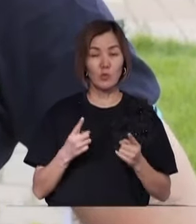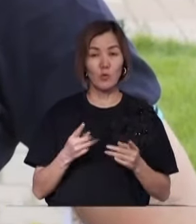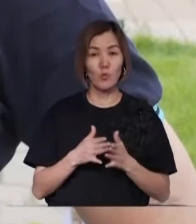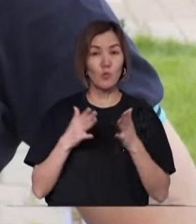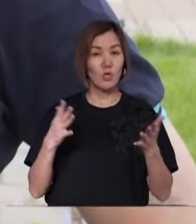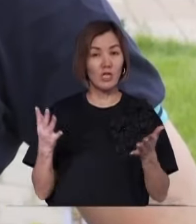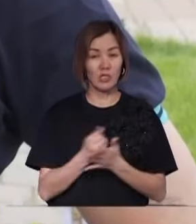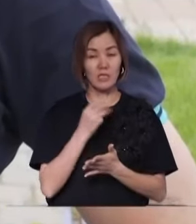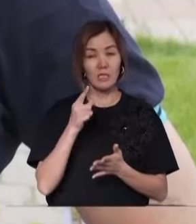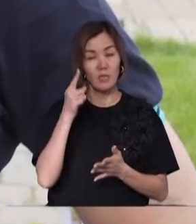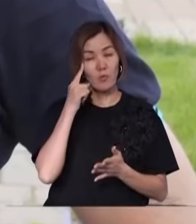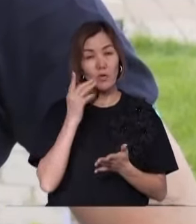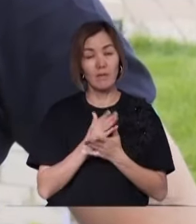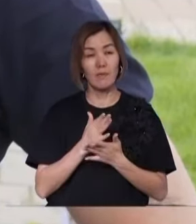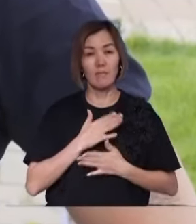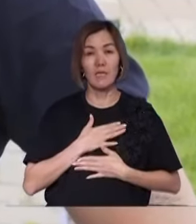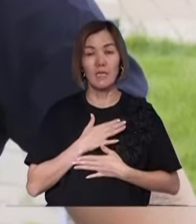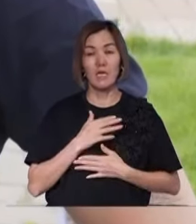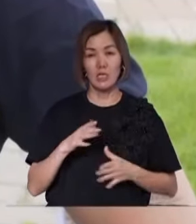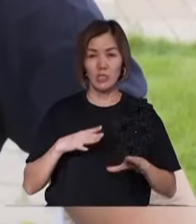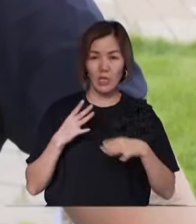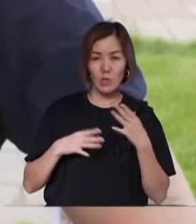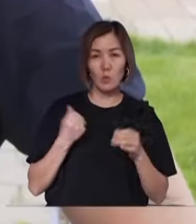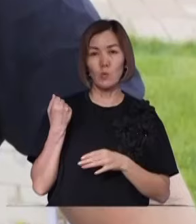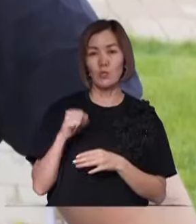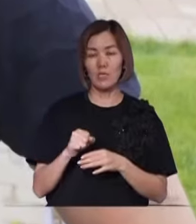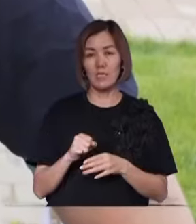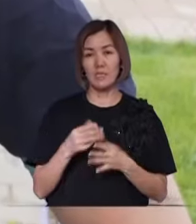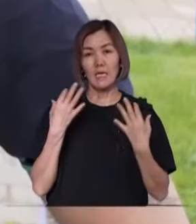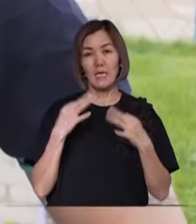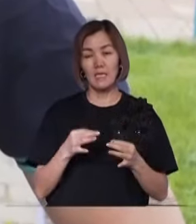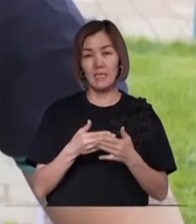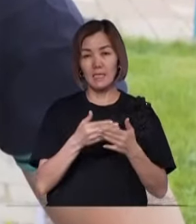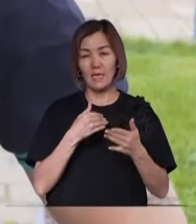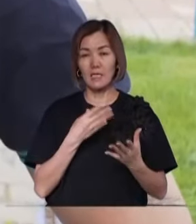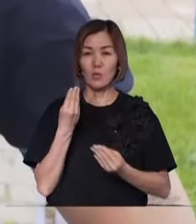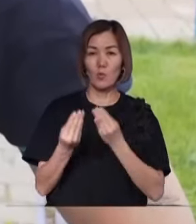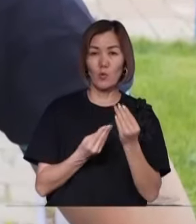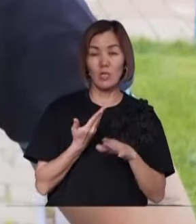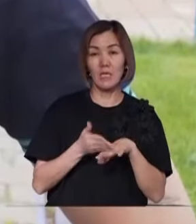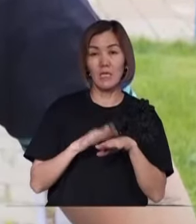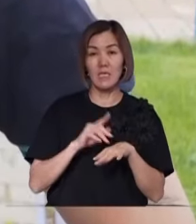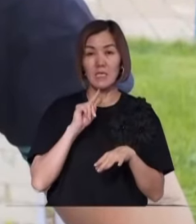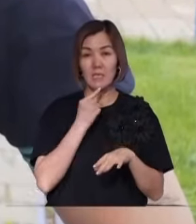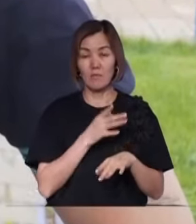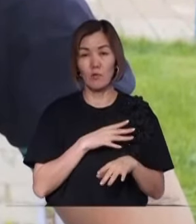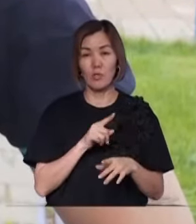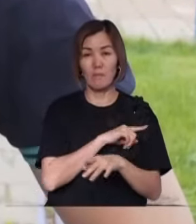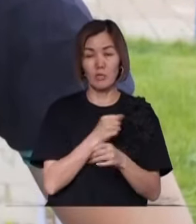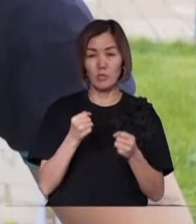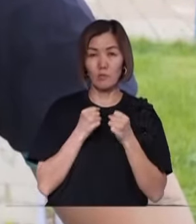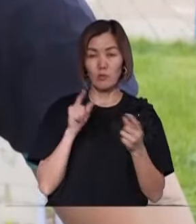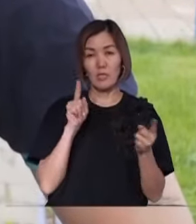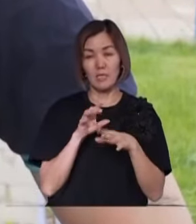үлкен жетістік деп ойлаймын. Енді тек жаттығу, жеңіс. Негізі лицензияға дейінгі ойынның өзі қиын болды. Мықты спортшылар келді.